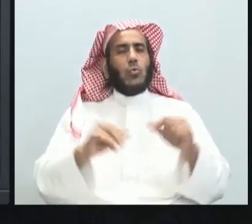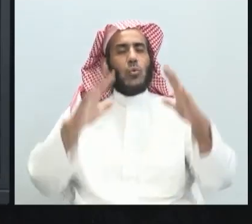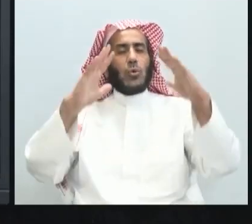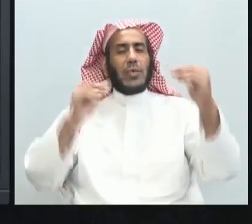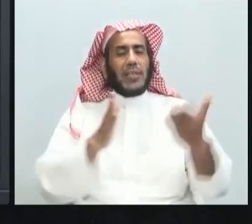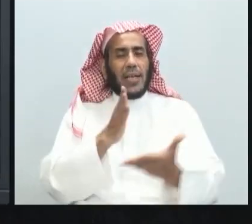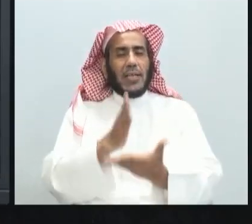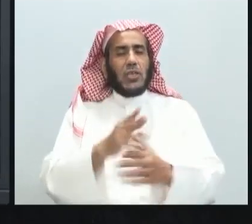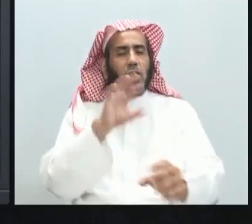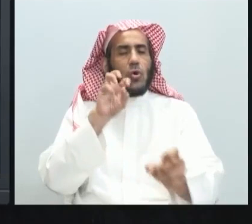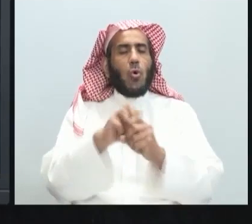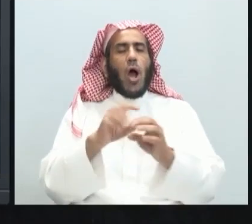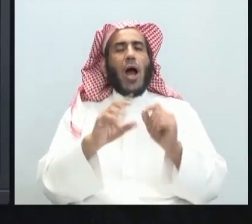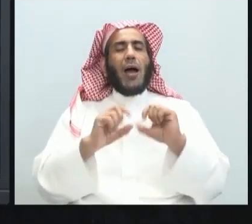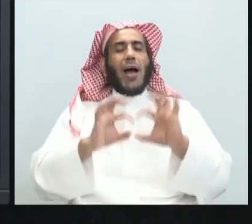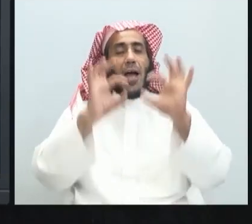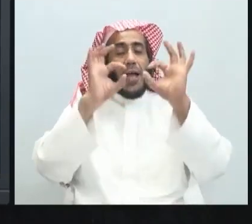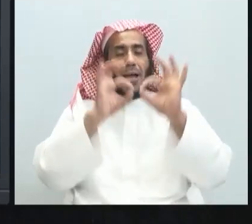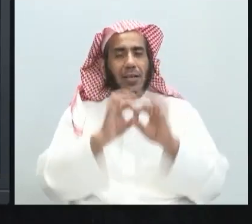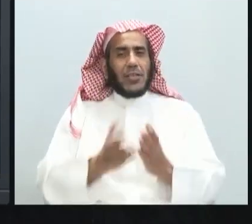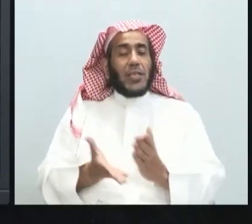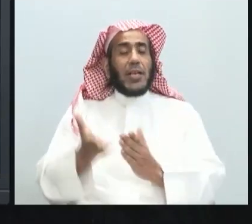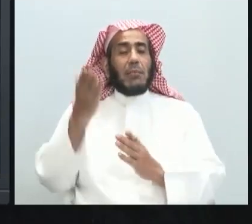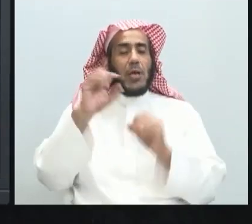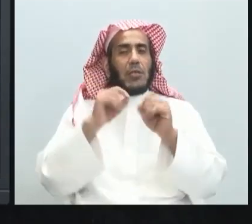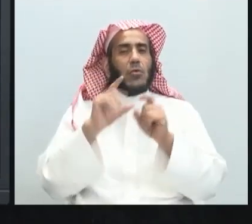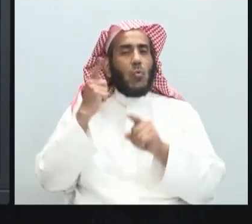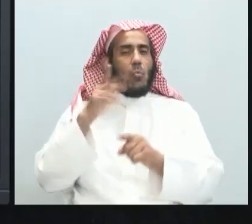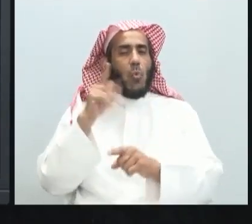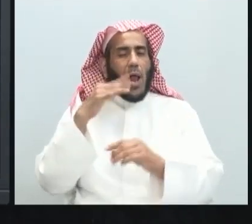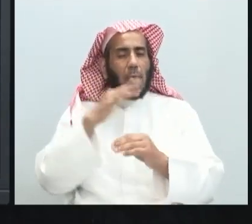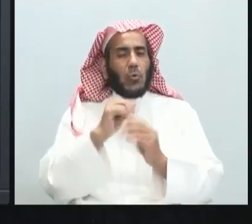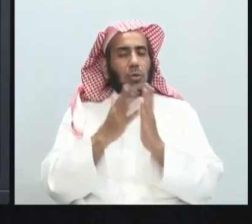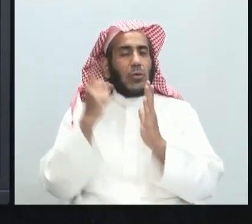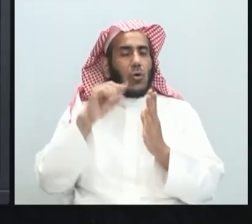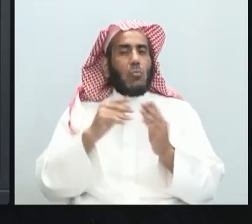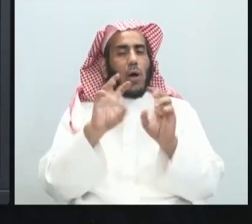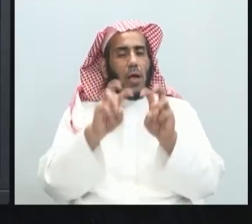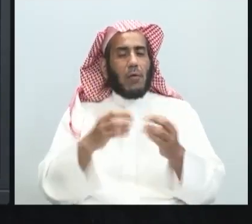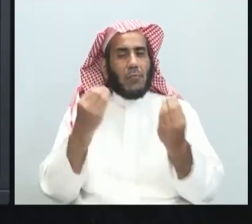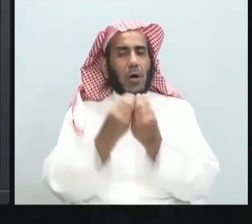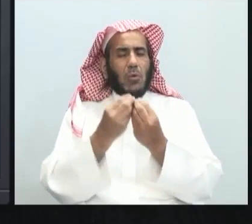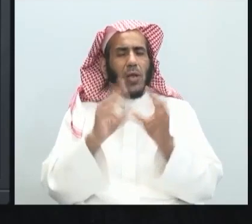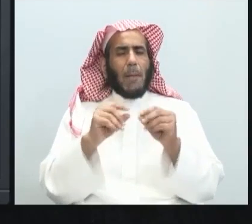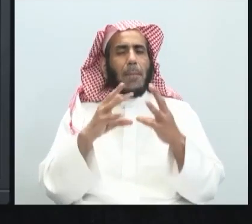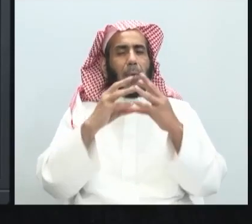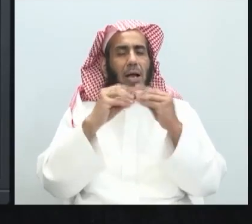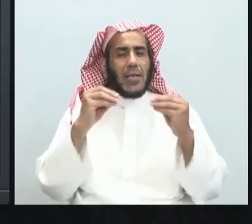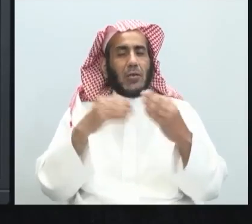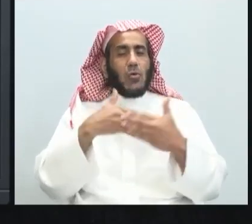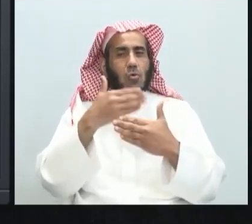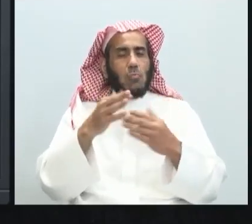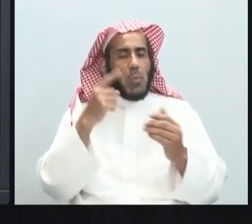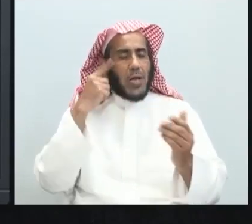ومع ايات كريمات من هذه السوره اتلوها على مسامعكم ثم اقف واياكم مع شيخ من معانيها ثم